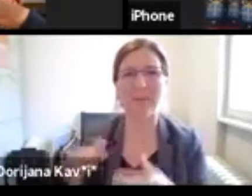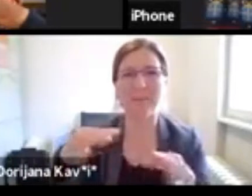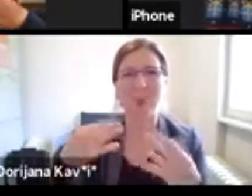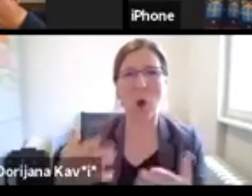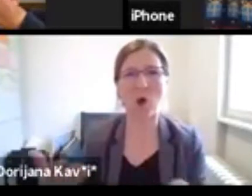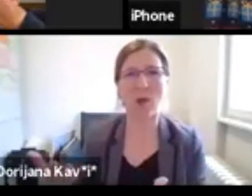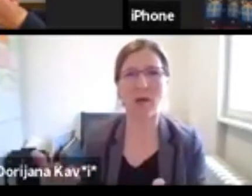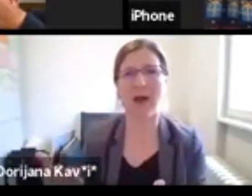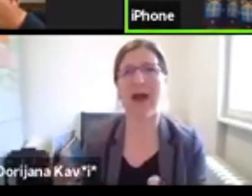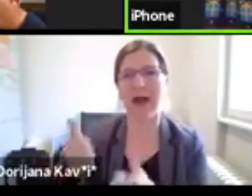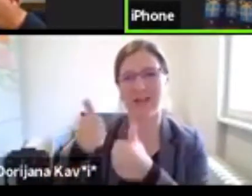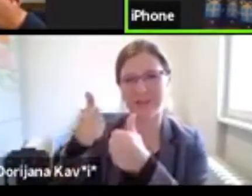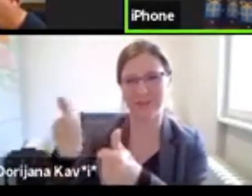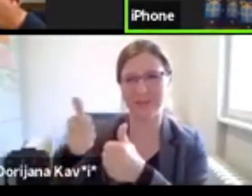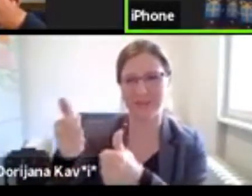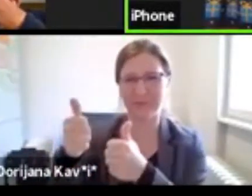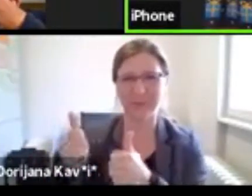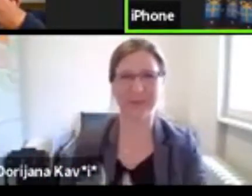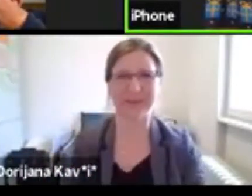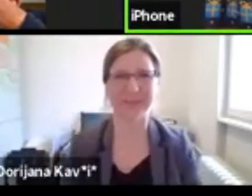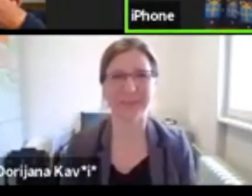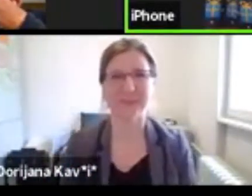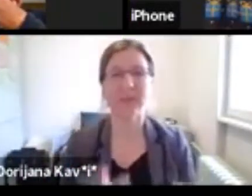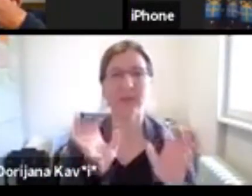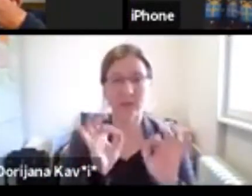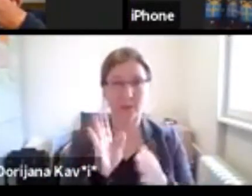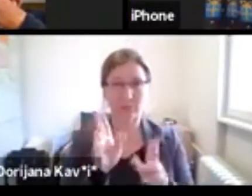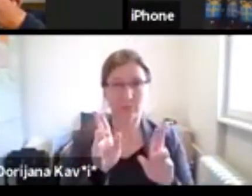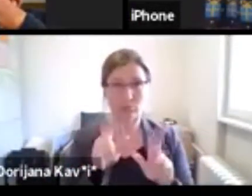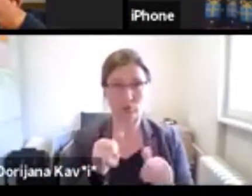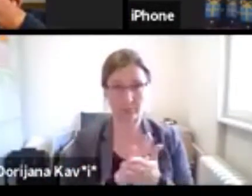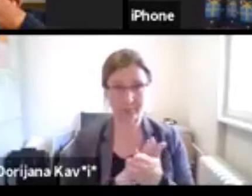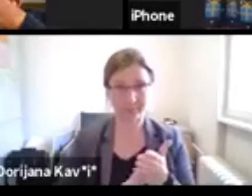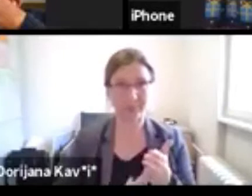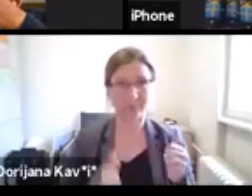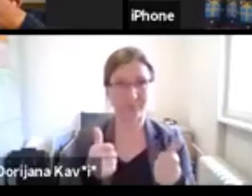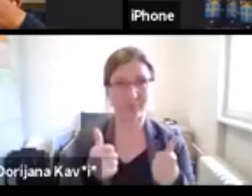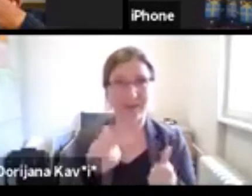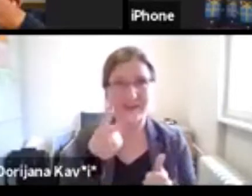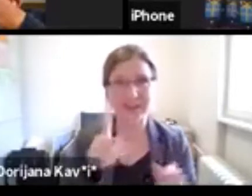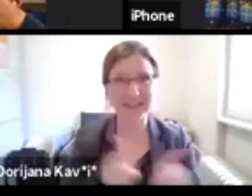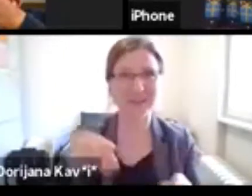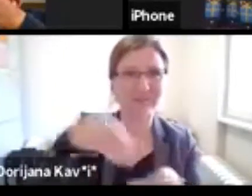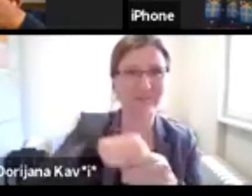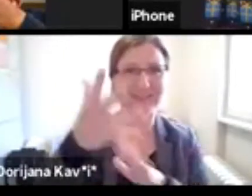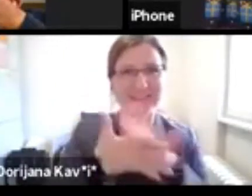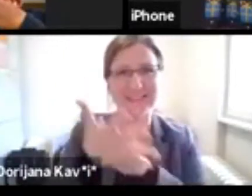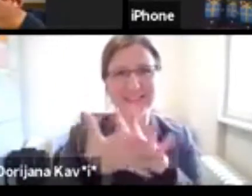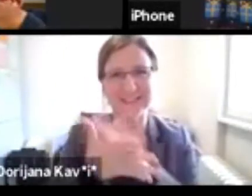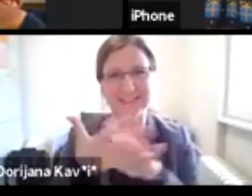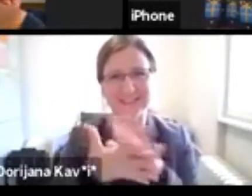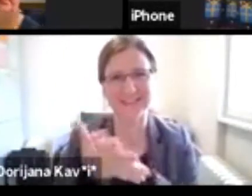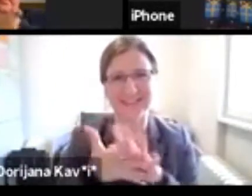1-0 za vojna. Da. Evo, možemo krenuti? Ajme, meni prevodi se na znakovni jezik, pa to